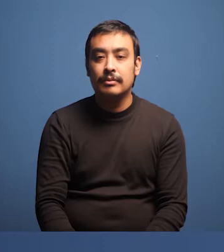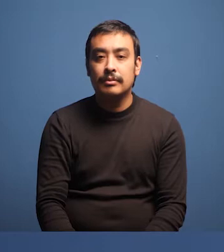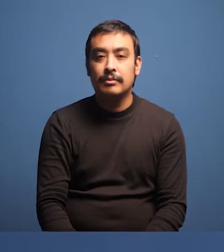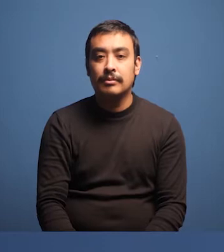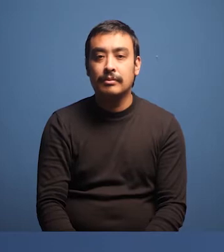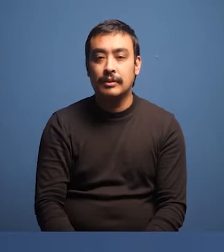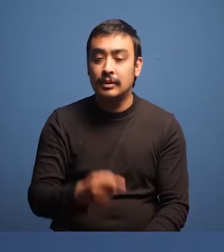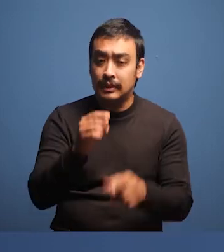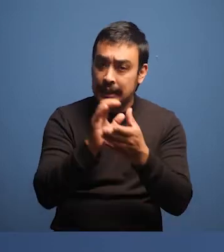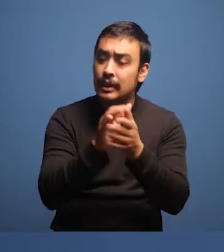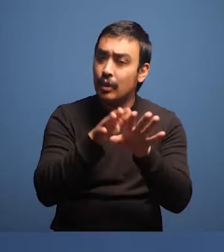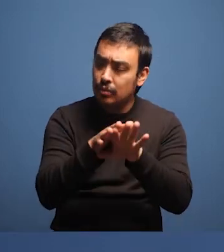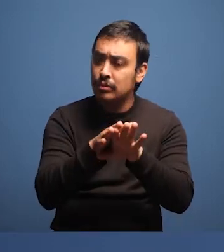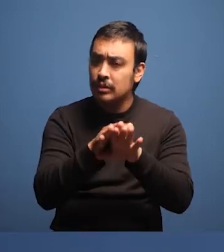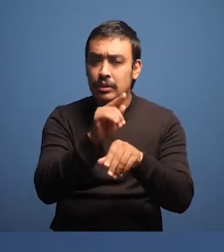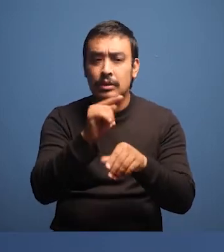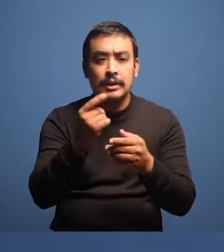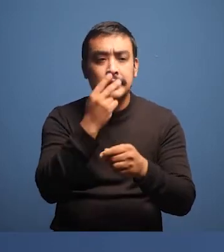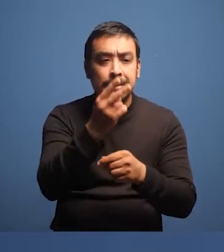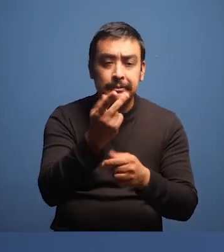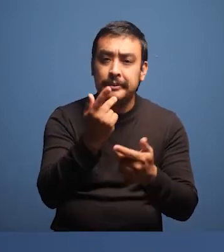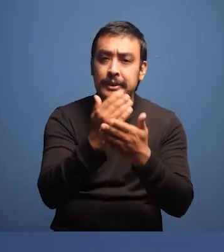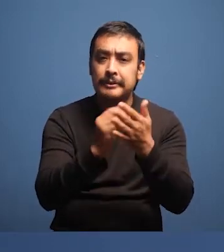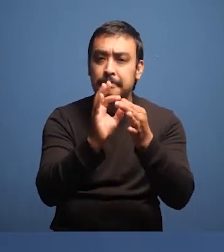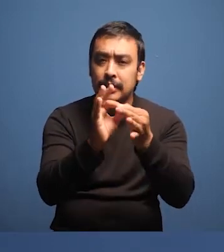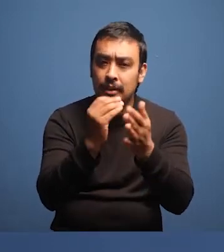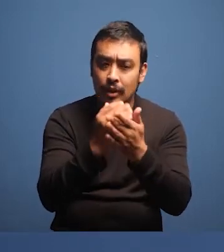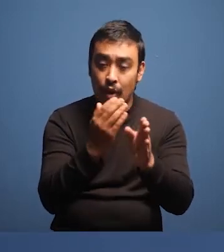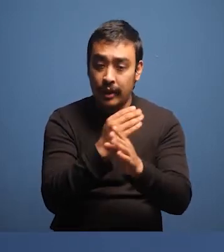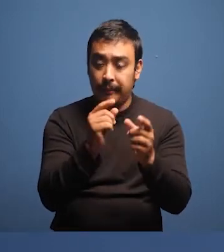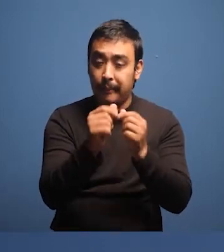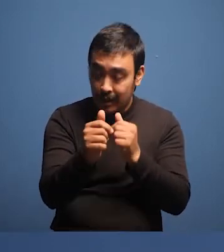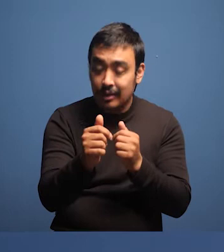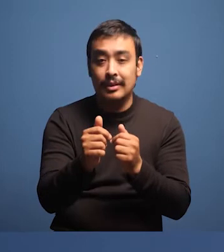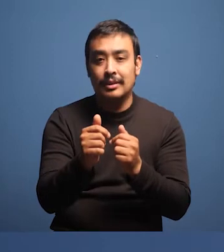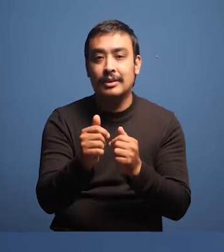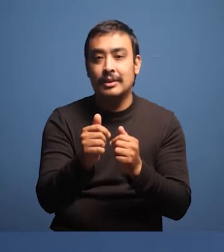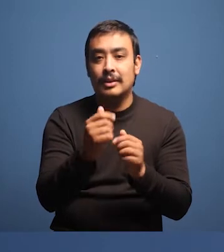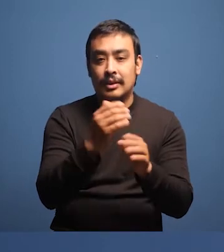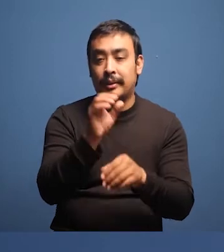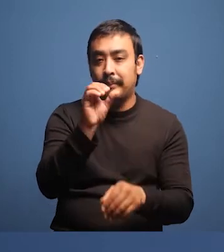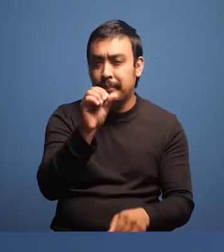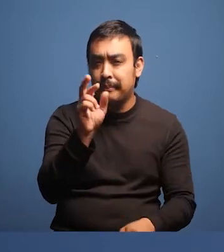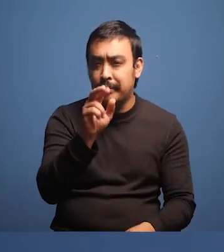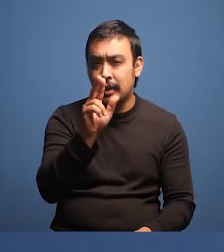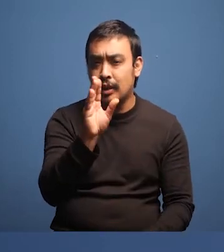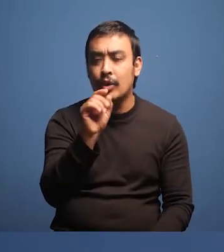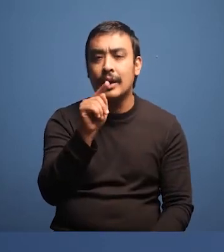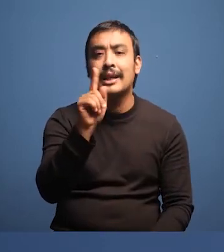र हाम्रो साथीहरूले चाहिँ यहाँनिर कसरी हेट स्पिचसँग डिल गर्ने किनभने रिसेन्टली हजुरले प्रियङ्का कार्कीकै केसमा पनि